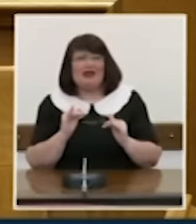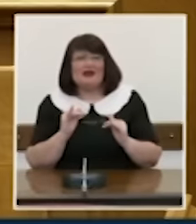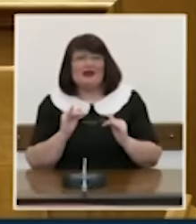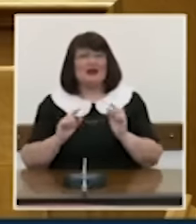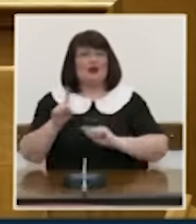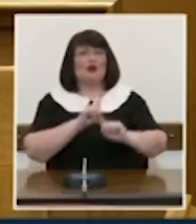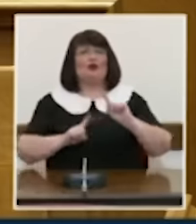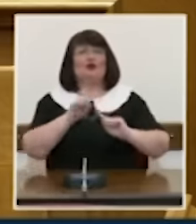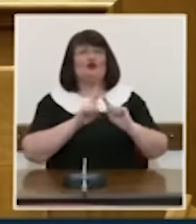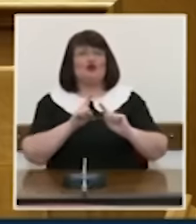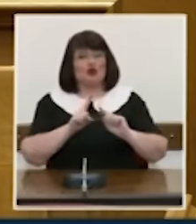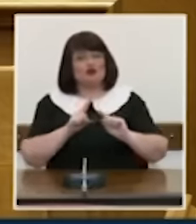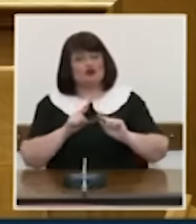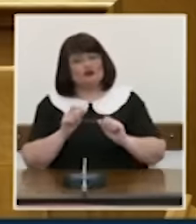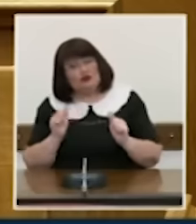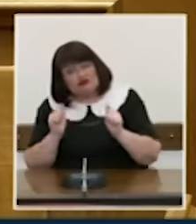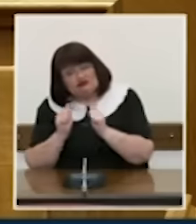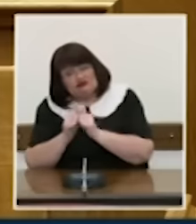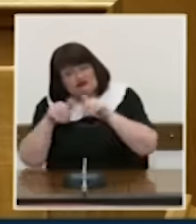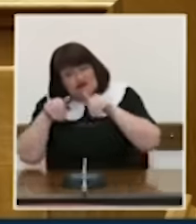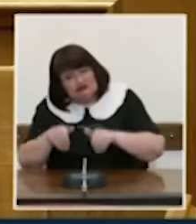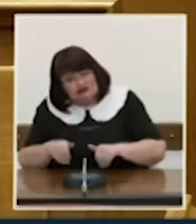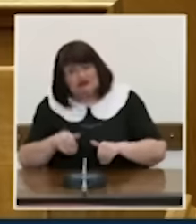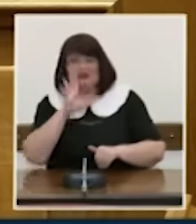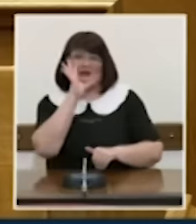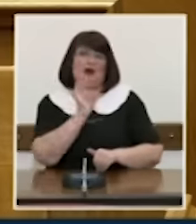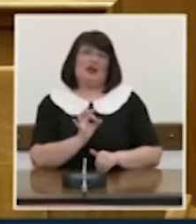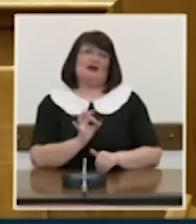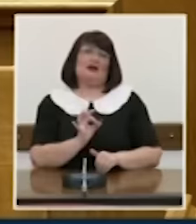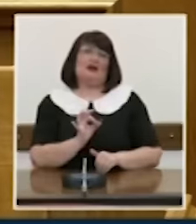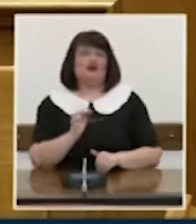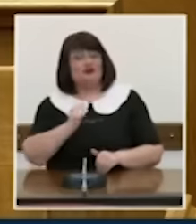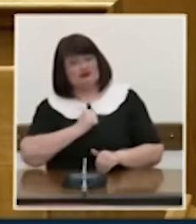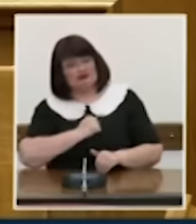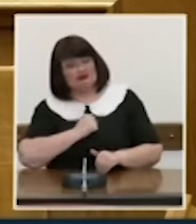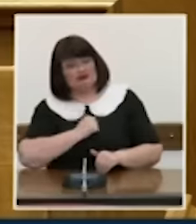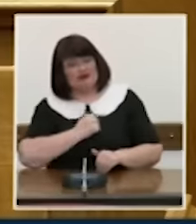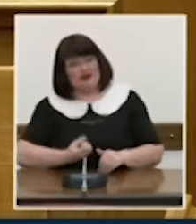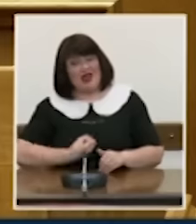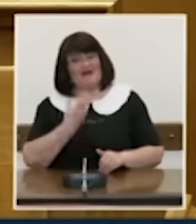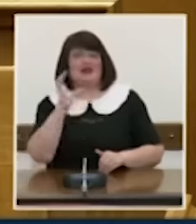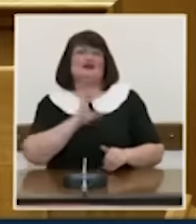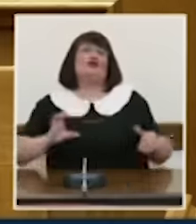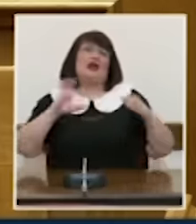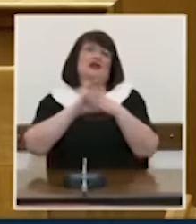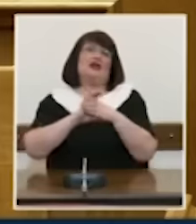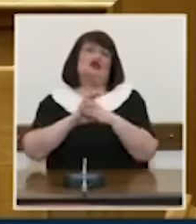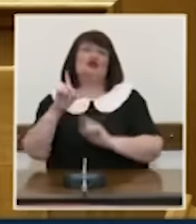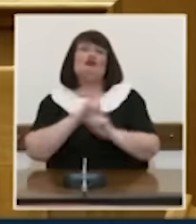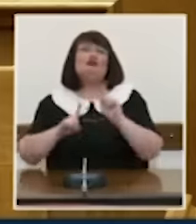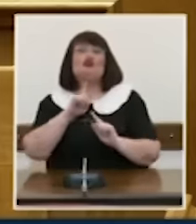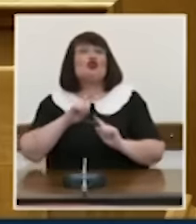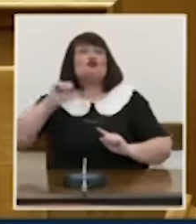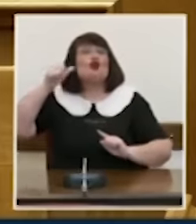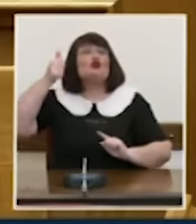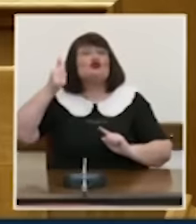πιο πιστός, ο πιο αυθεντικός εκφραστής της πολιτικής της Ευρωπαϊκής Ένωσης, η